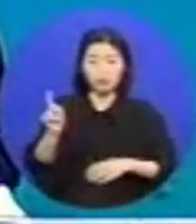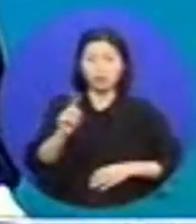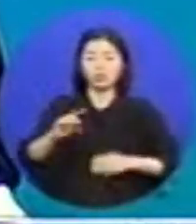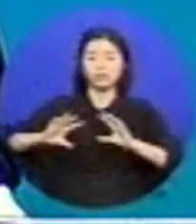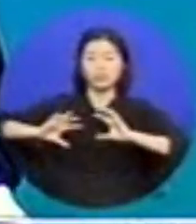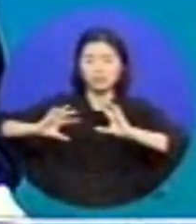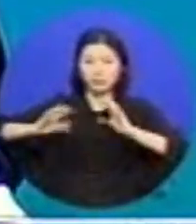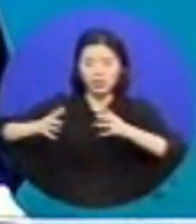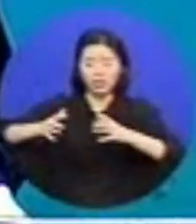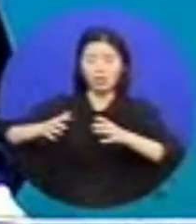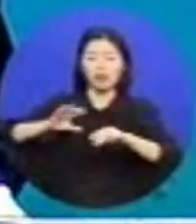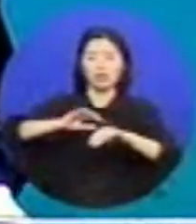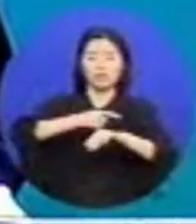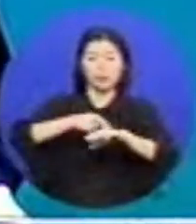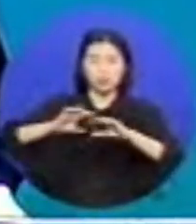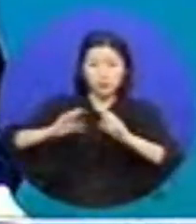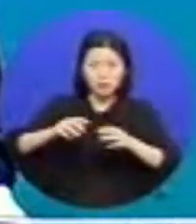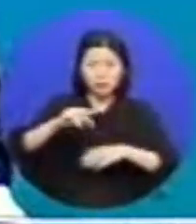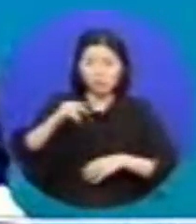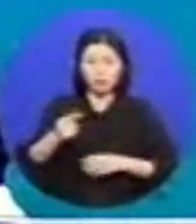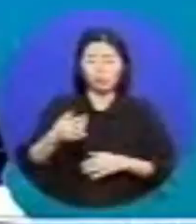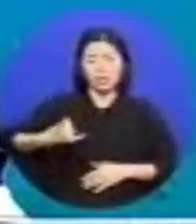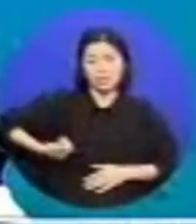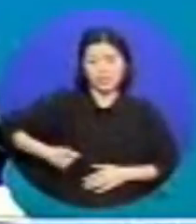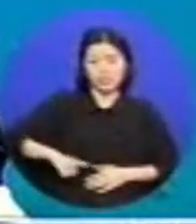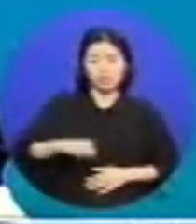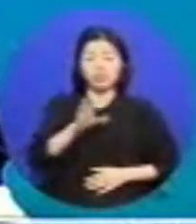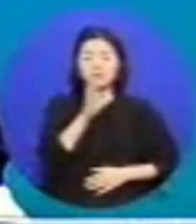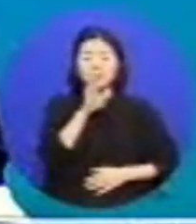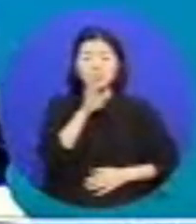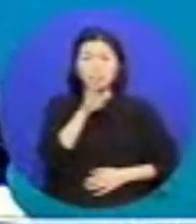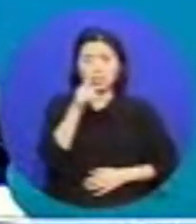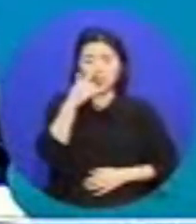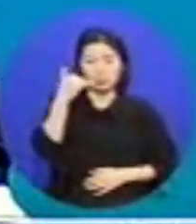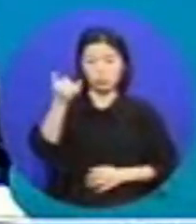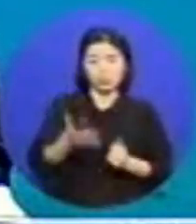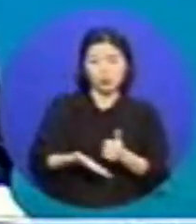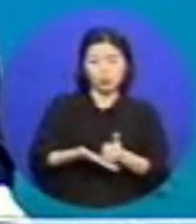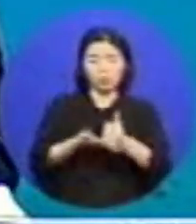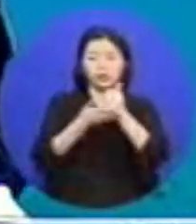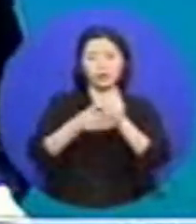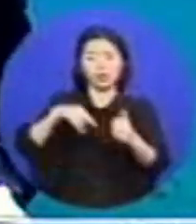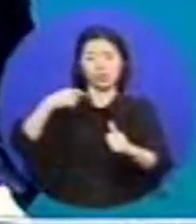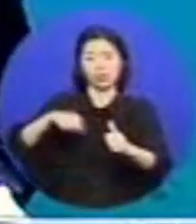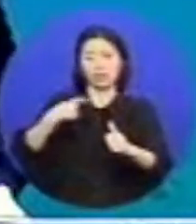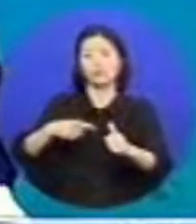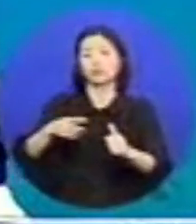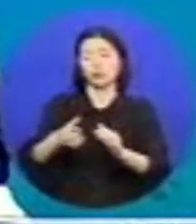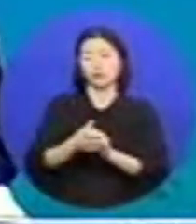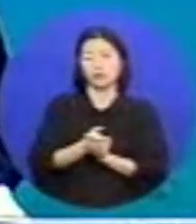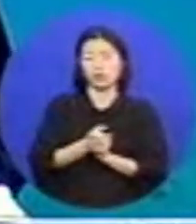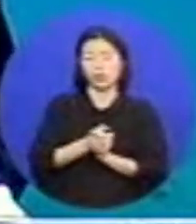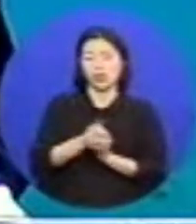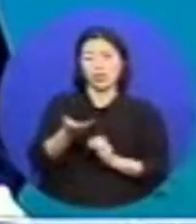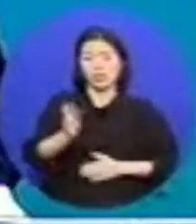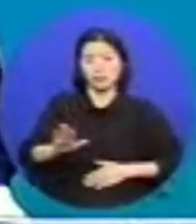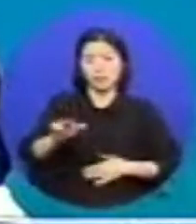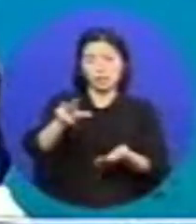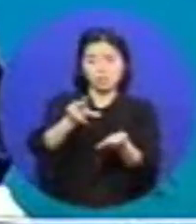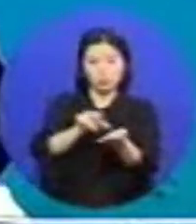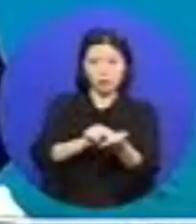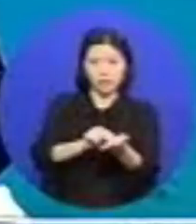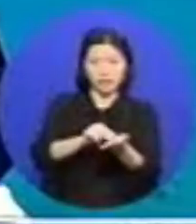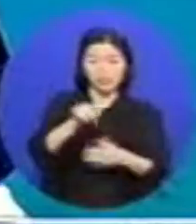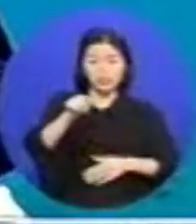나라 족속도 자녀들은 마땅히 부모를 공경하라고 가르칩니다. 그런데 문제는